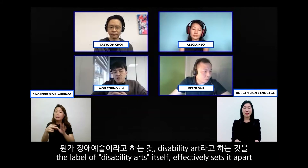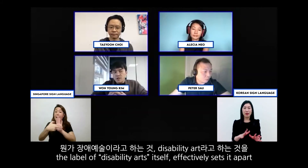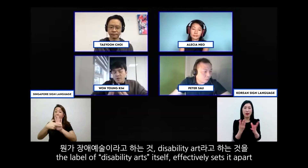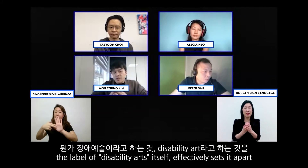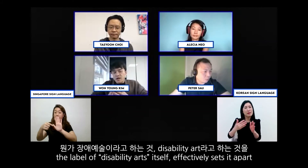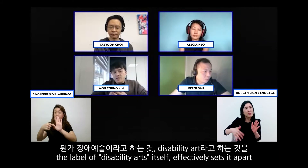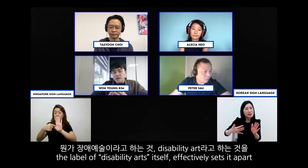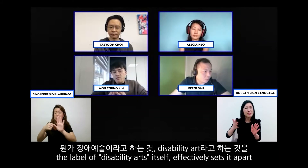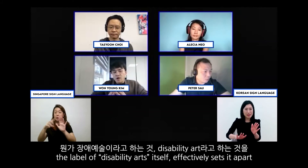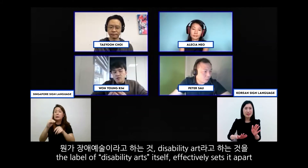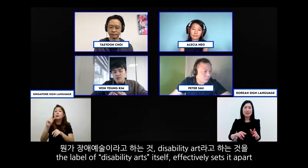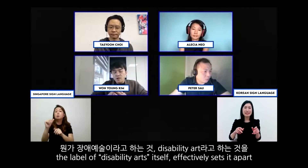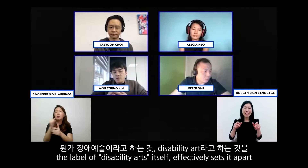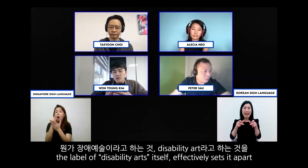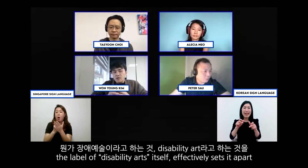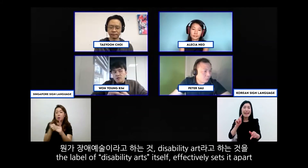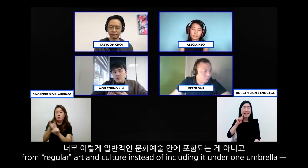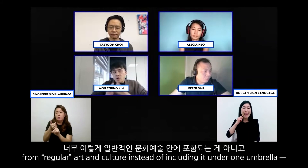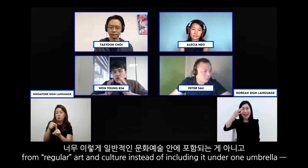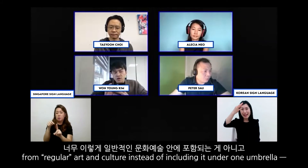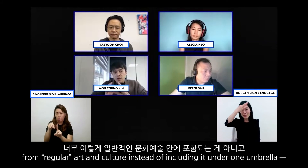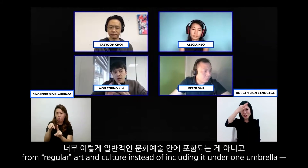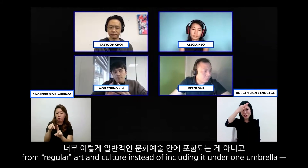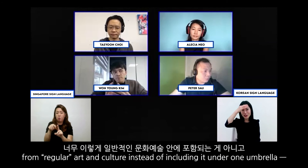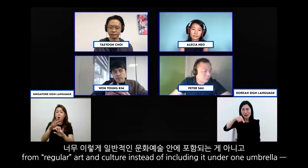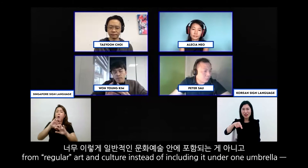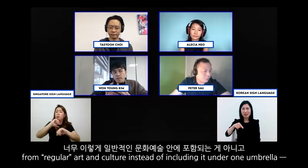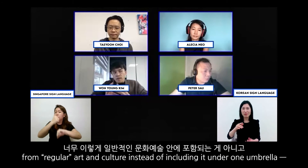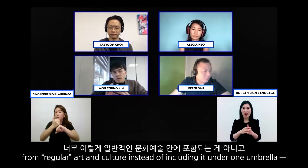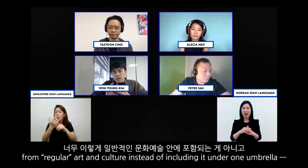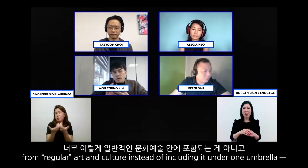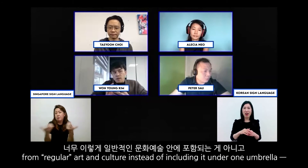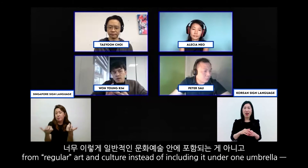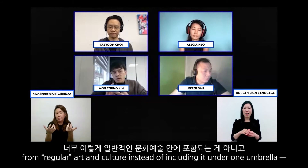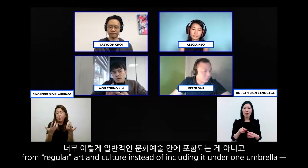하는 것, 디서빌리티 아트라고 하는 것을 너무 이렇게